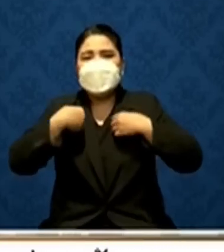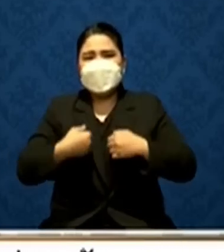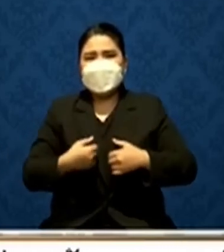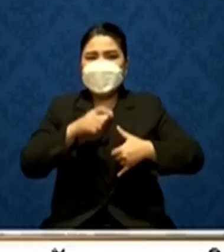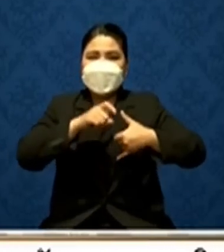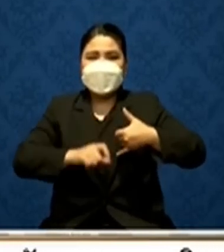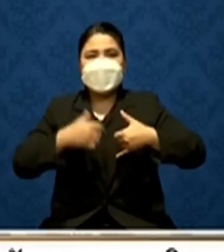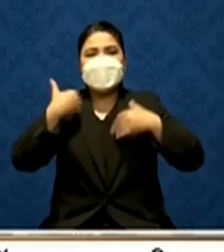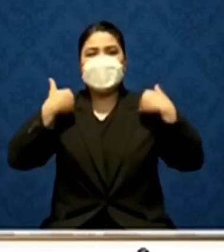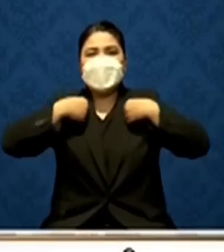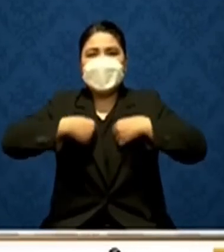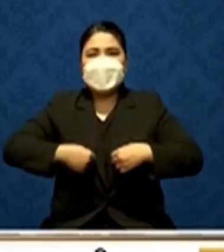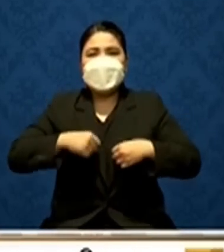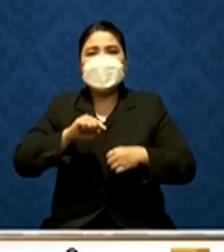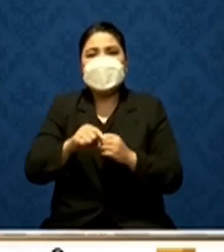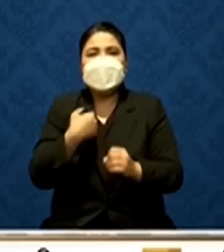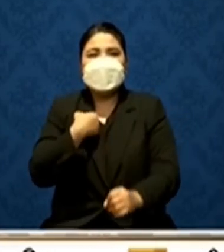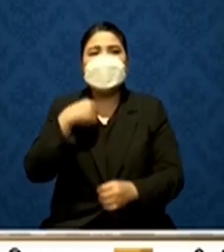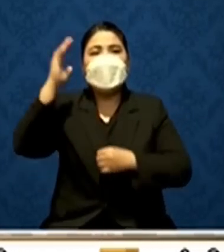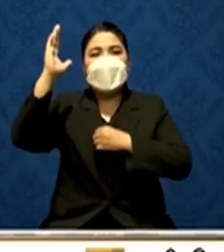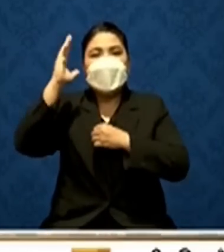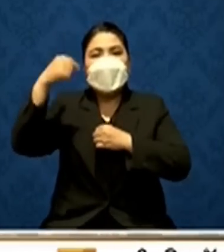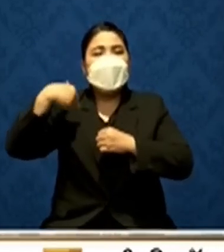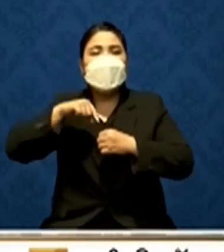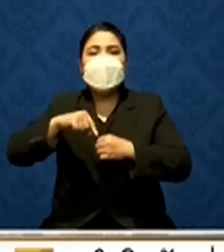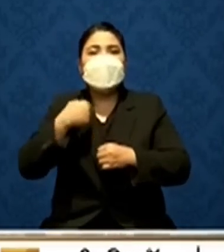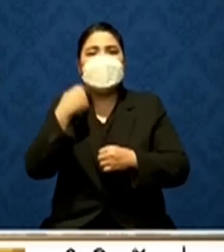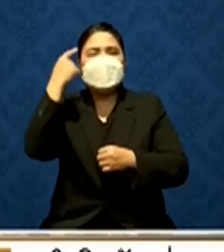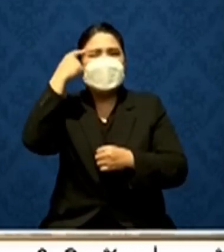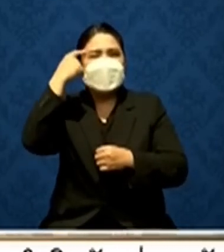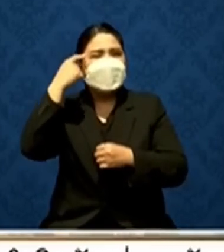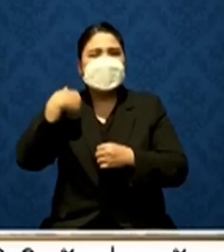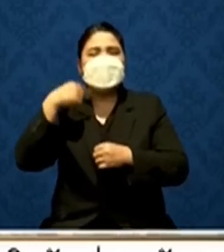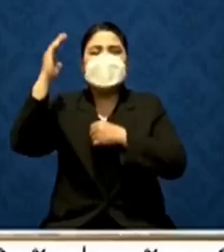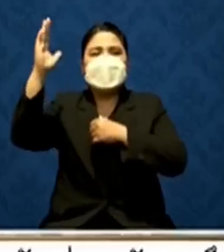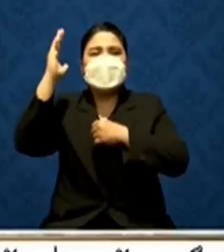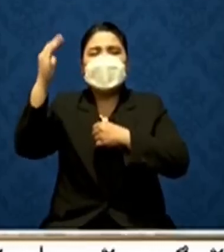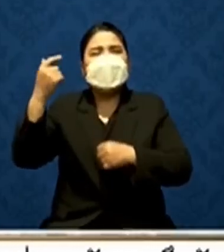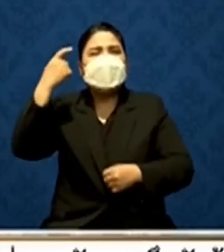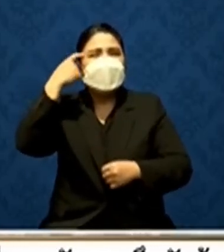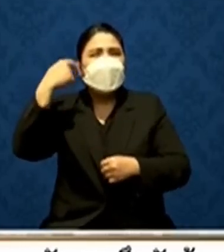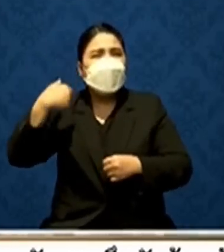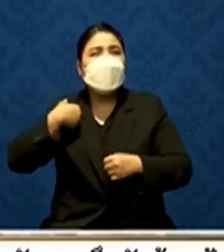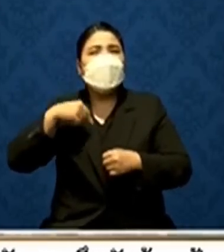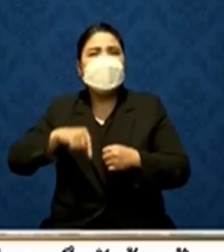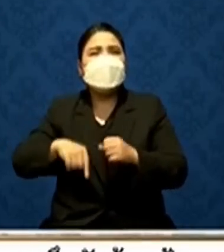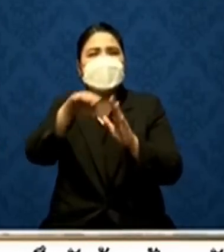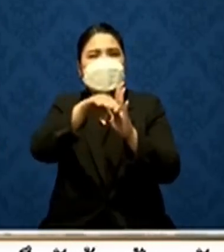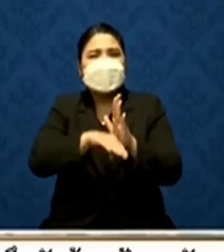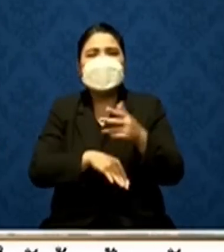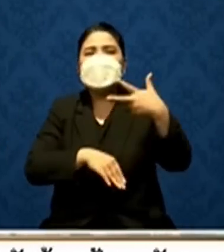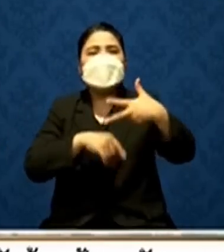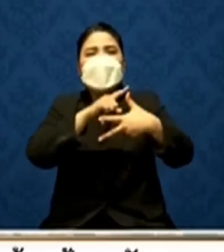ออกแถลงการณ์แสดงวิสัยทัศน์ก็บอกว่าจะใช้ 3แกนในการพัฒนา